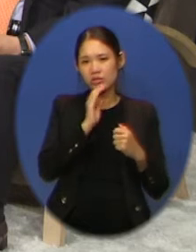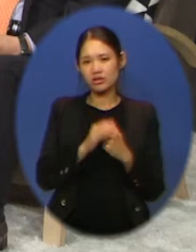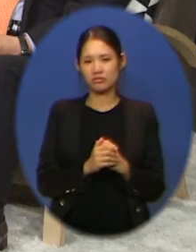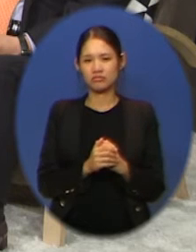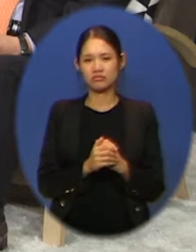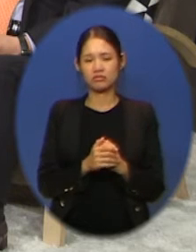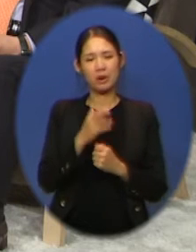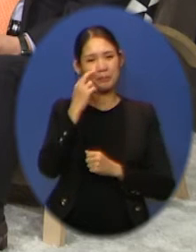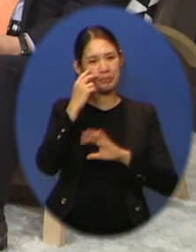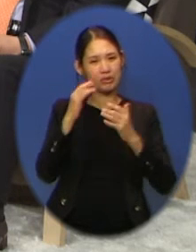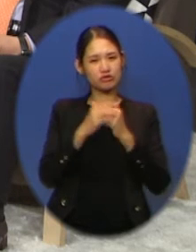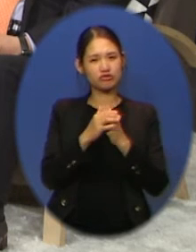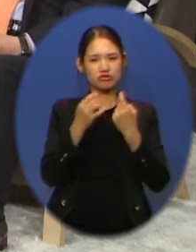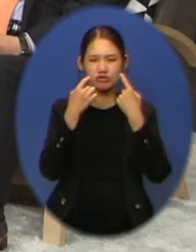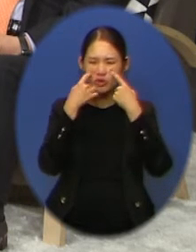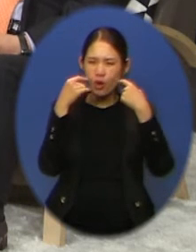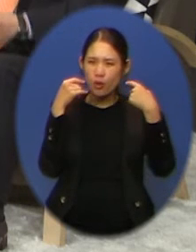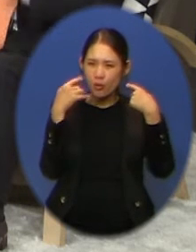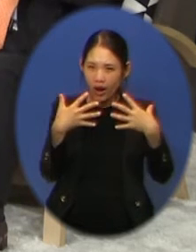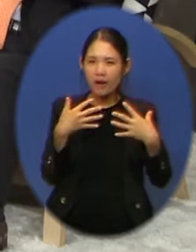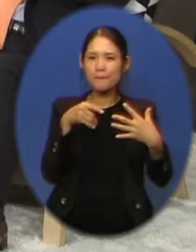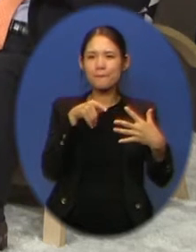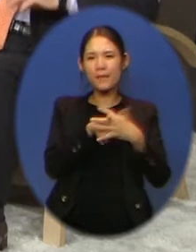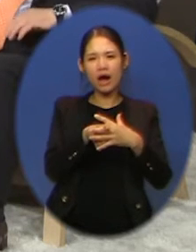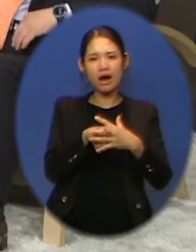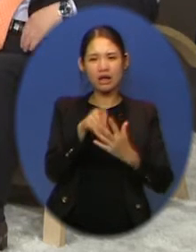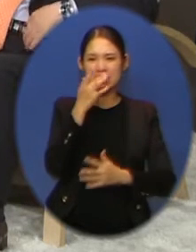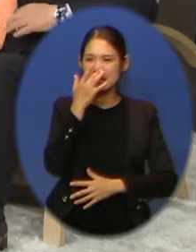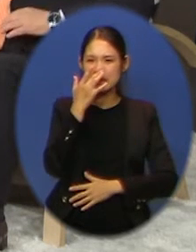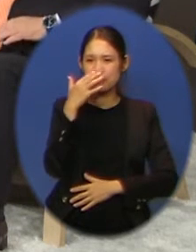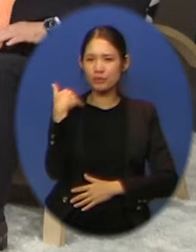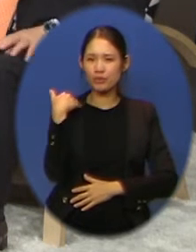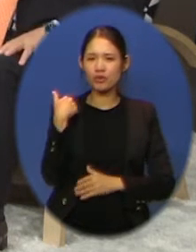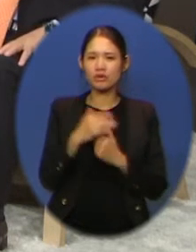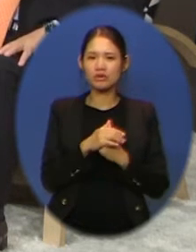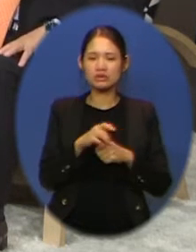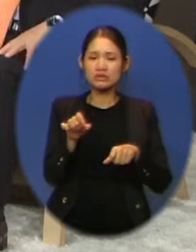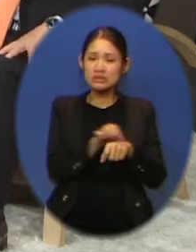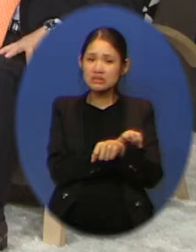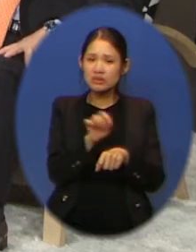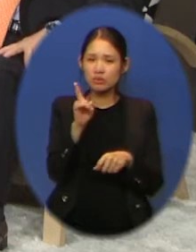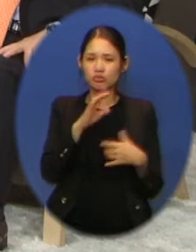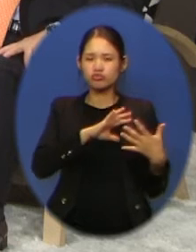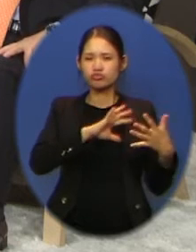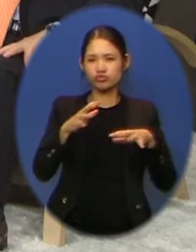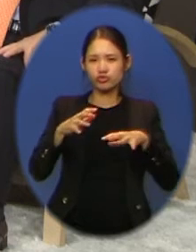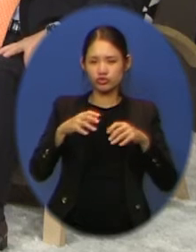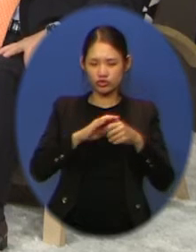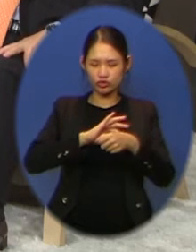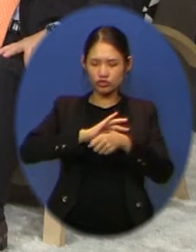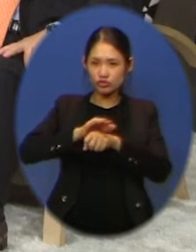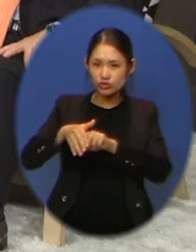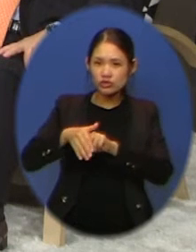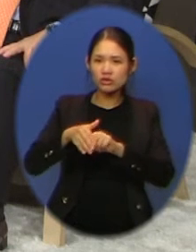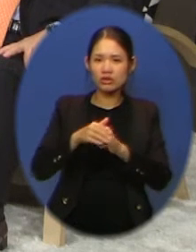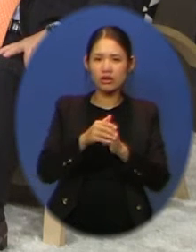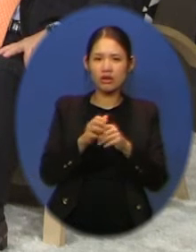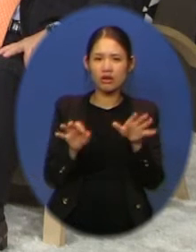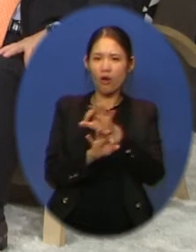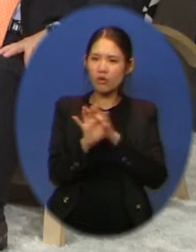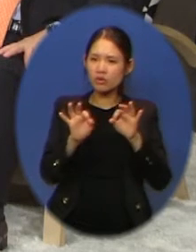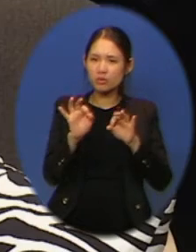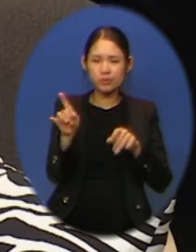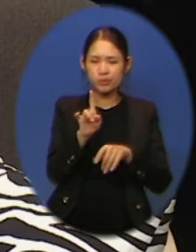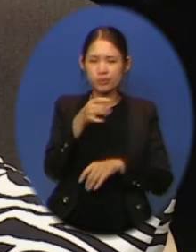미국을 정확히 잘 모르는 것 같아요. 네. 기업인들도 잘 모르죠. 네. 특히 국제 사정을 흥미가 없는 것